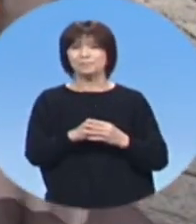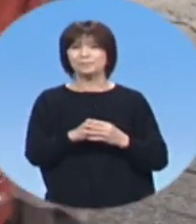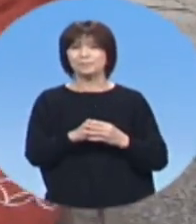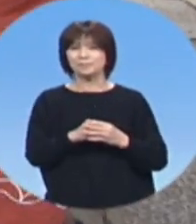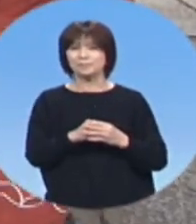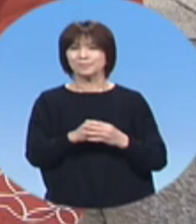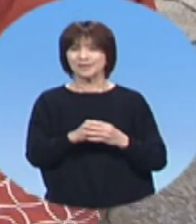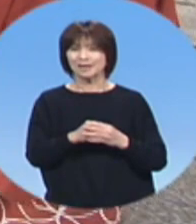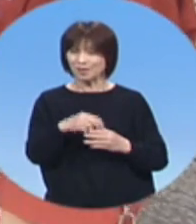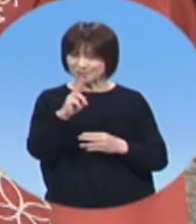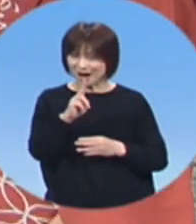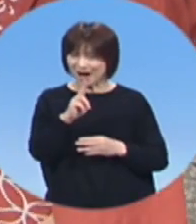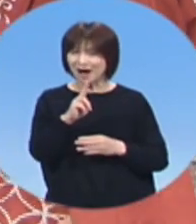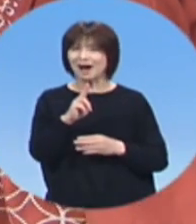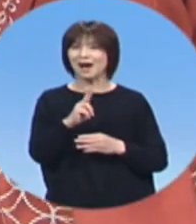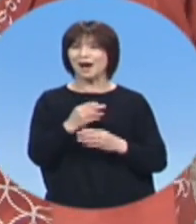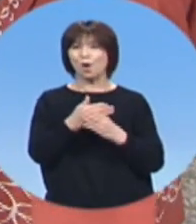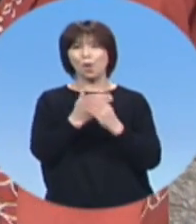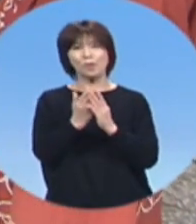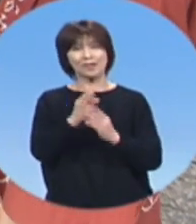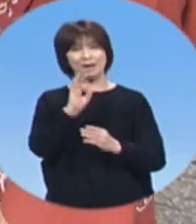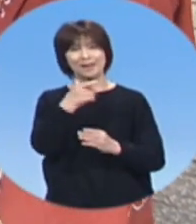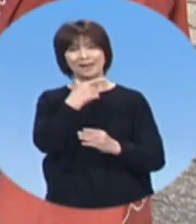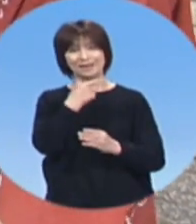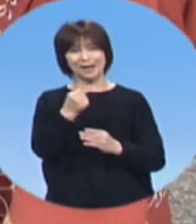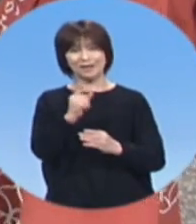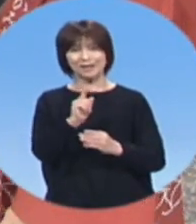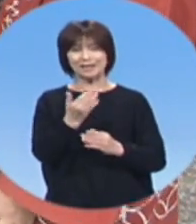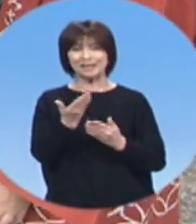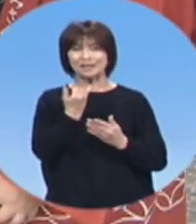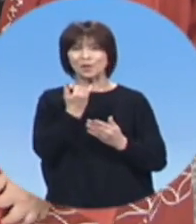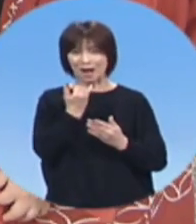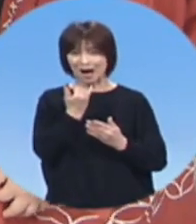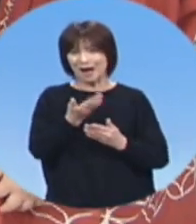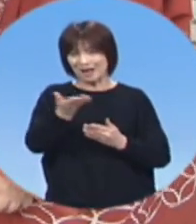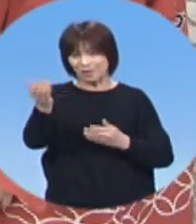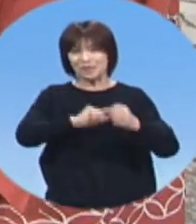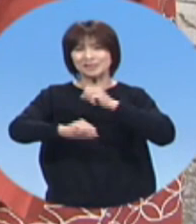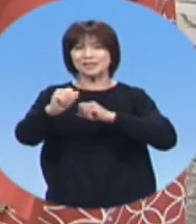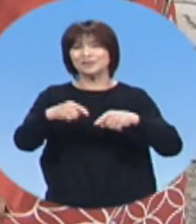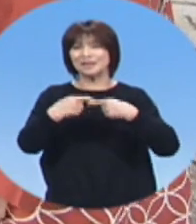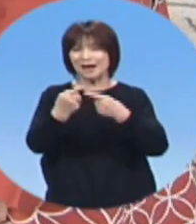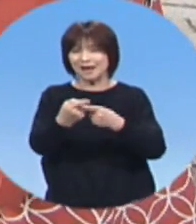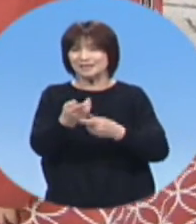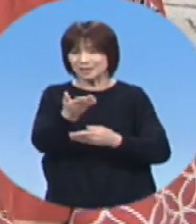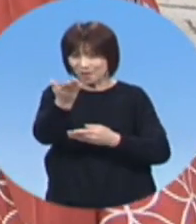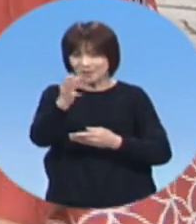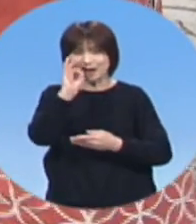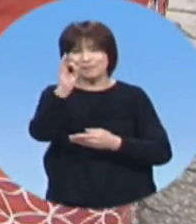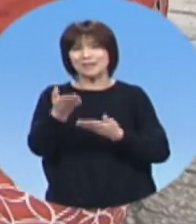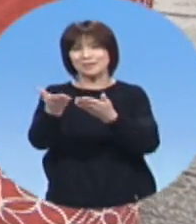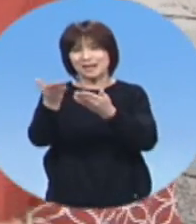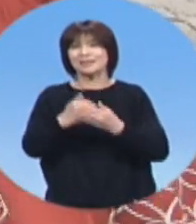こんにちは。 こんにちは。おひな様って見せていただけますか？ はい、こちらご自由にあのお入りになってご覧になって